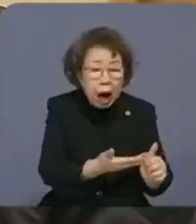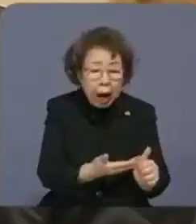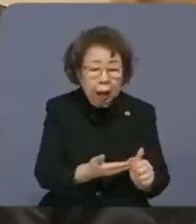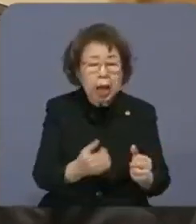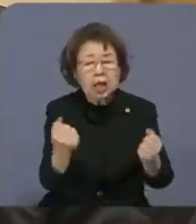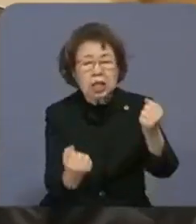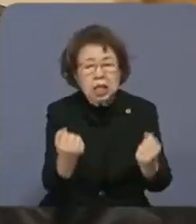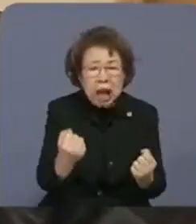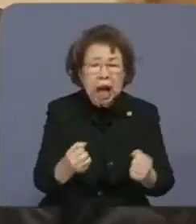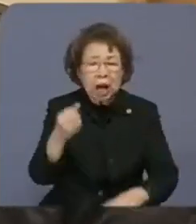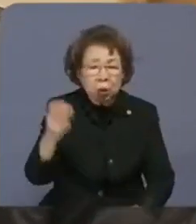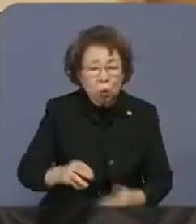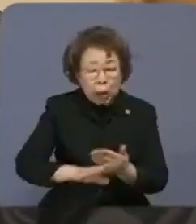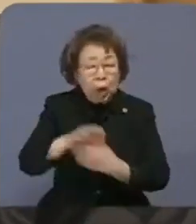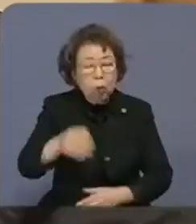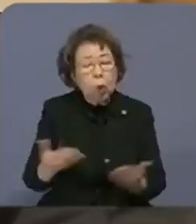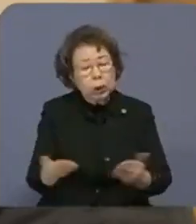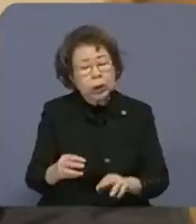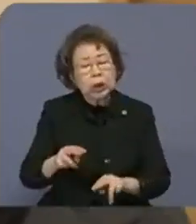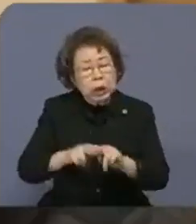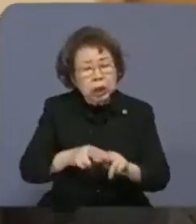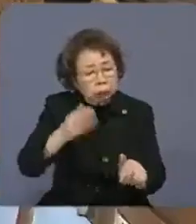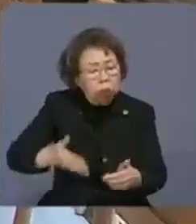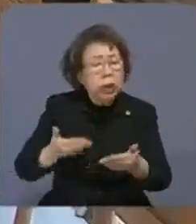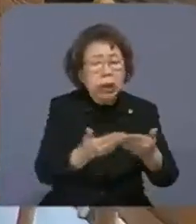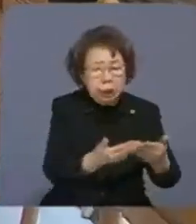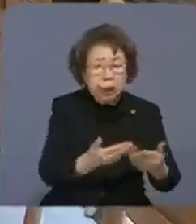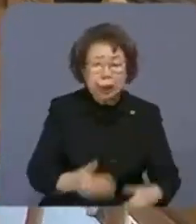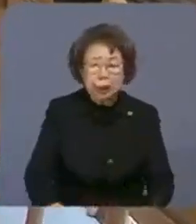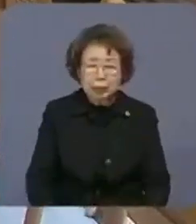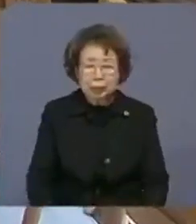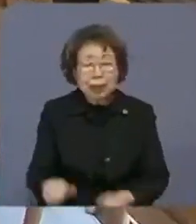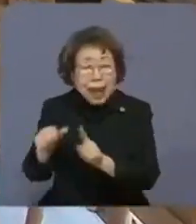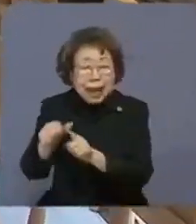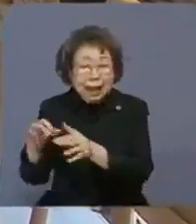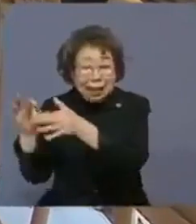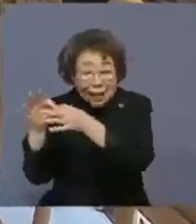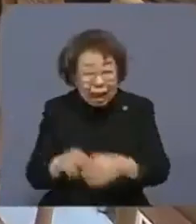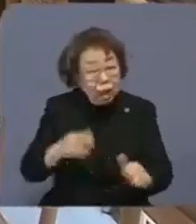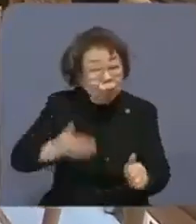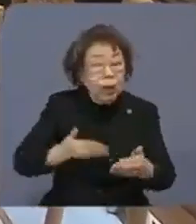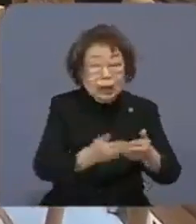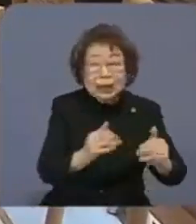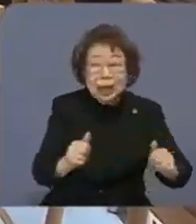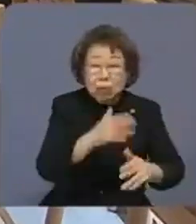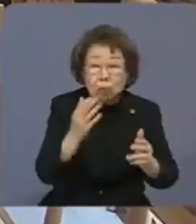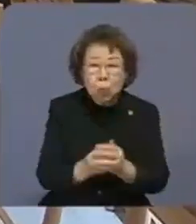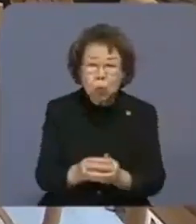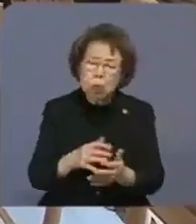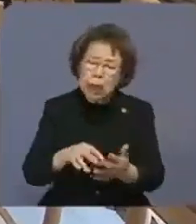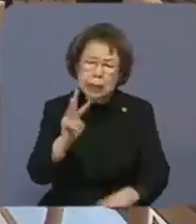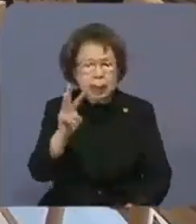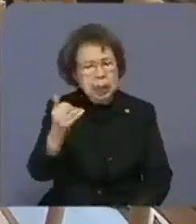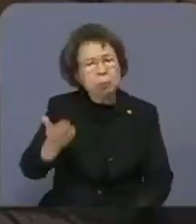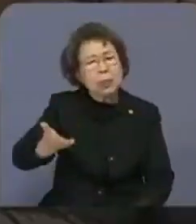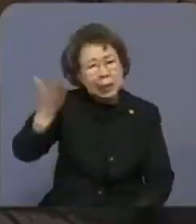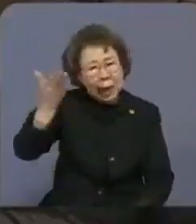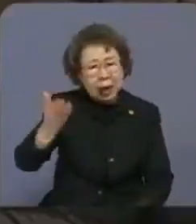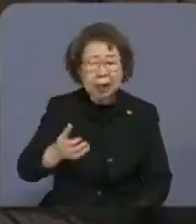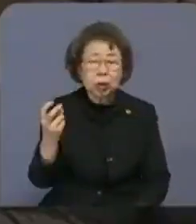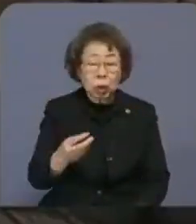기사와 함 없지 부의 취업시 갔다고 밝혔습니다 a 씨가 취업 청탁한 사람은 적어도 세 명 이상이고